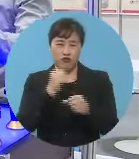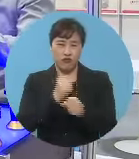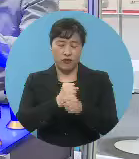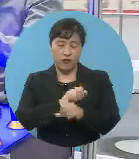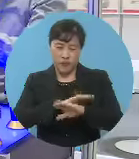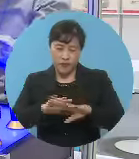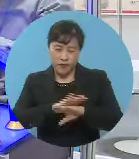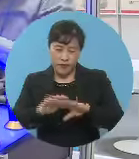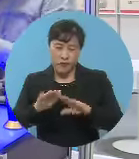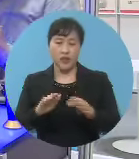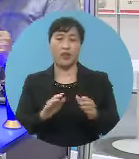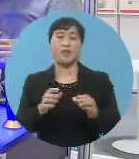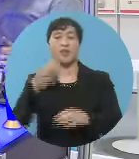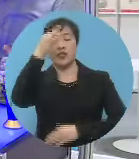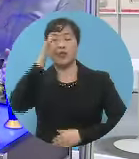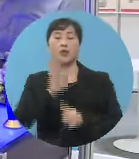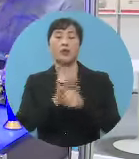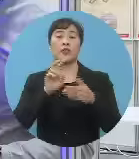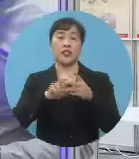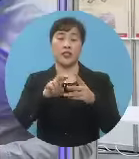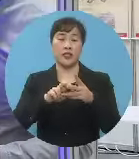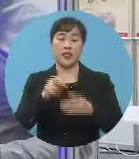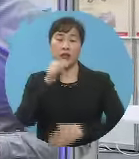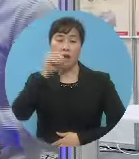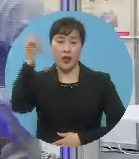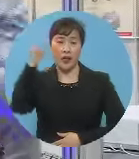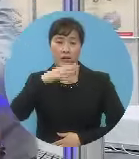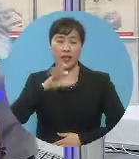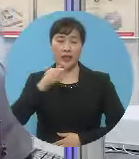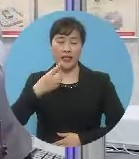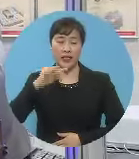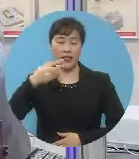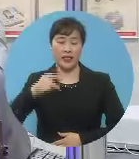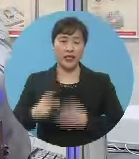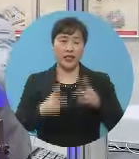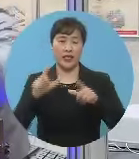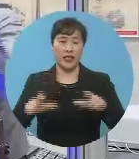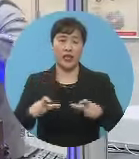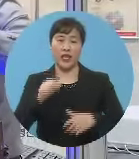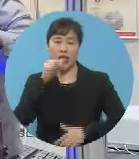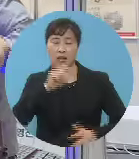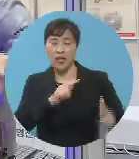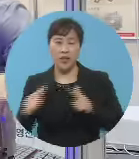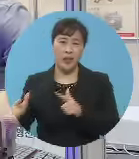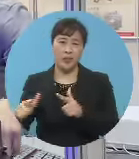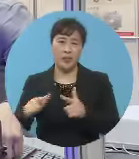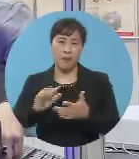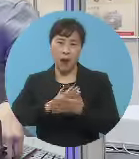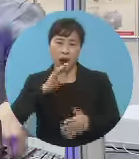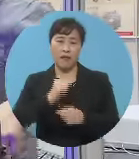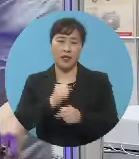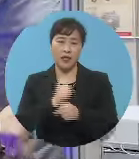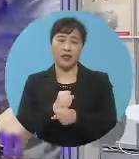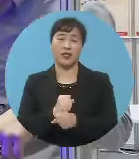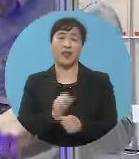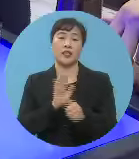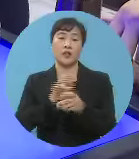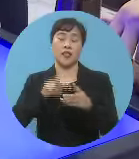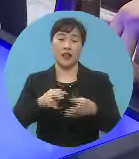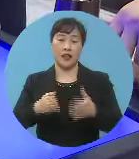순천 뿌리기술지원센터를, 광양 익신산단의 금속가공열처리 지원센터를 세웁니다.